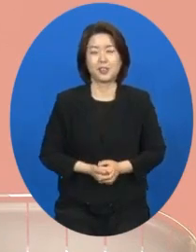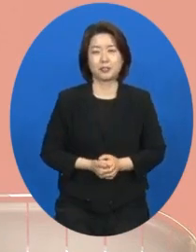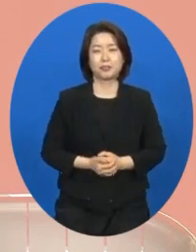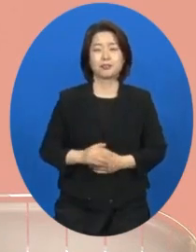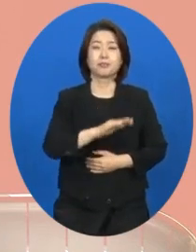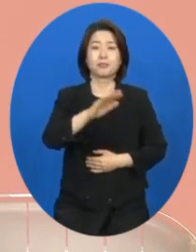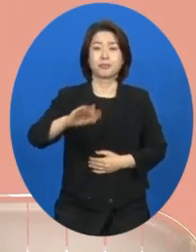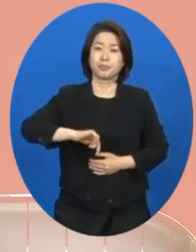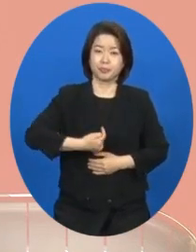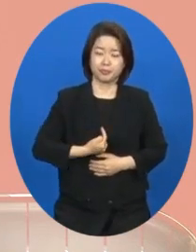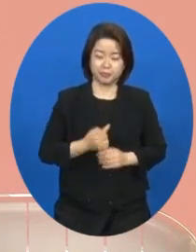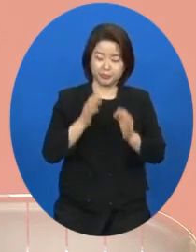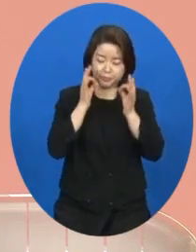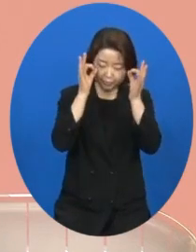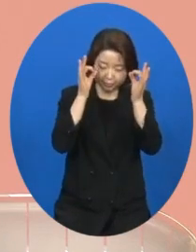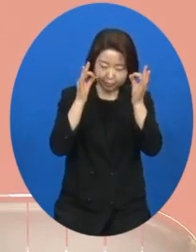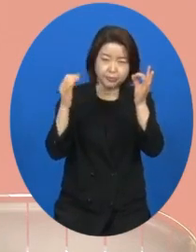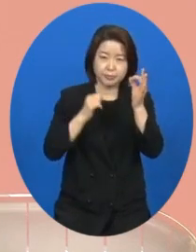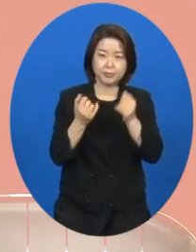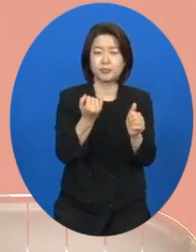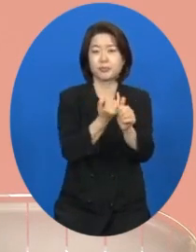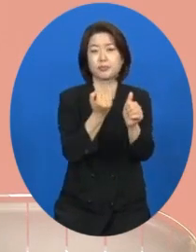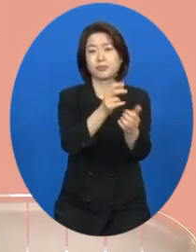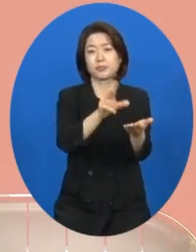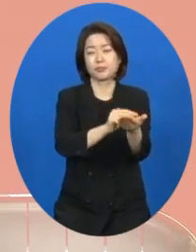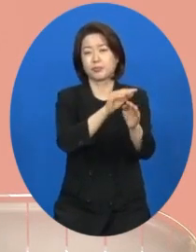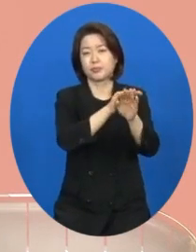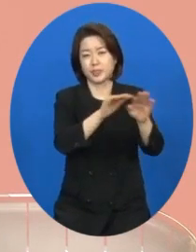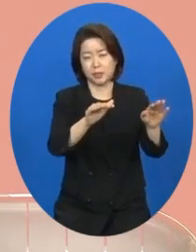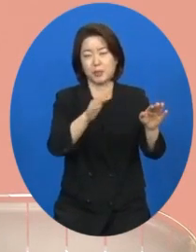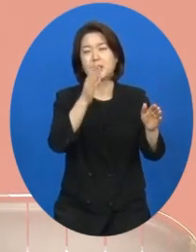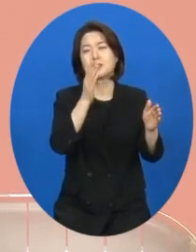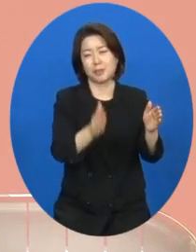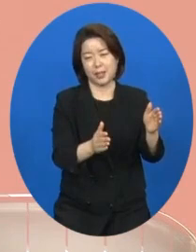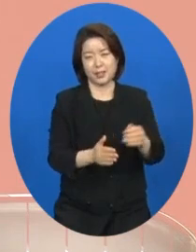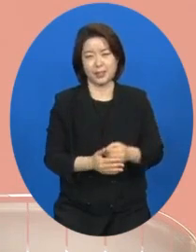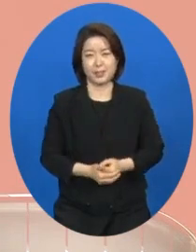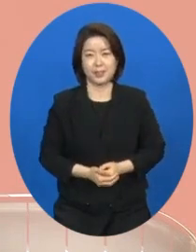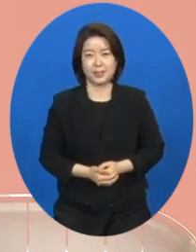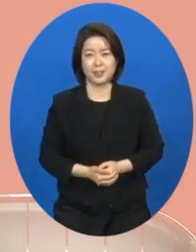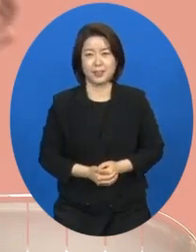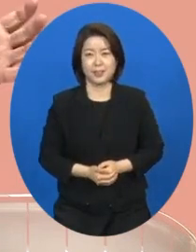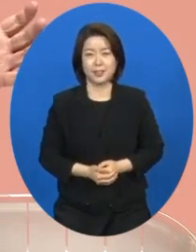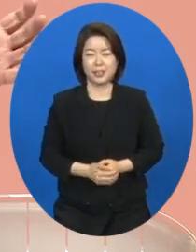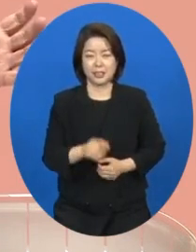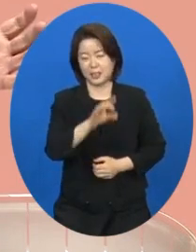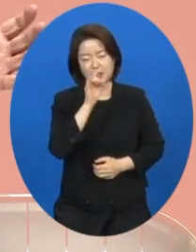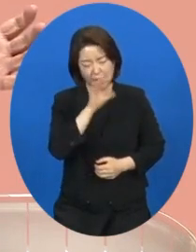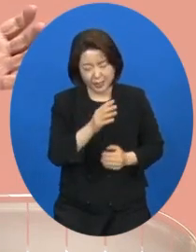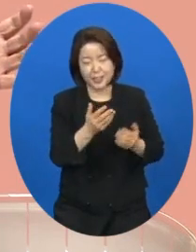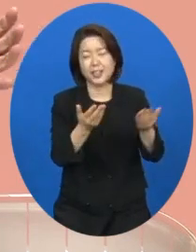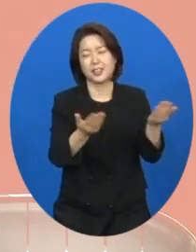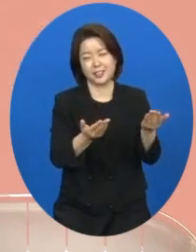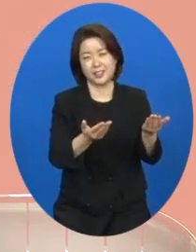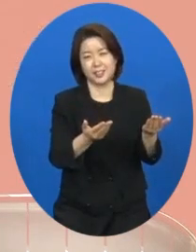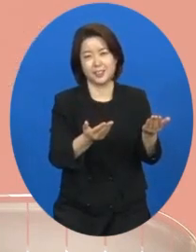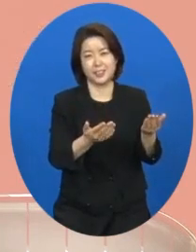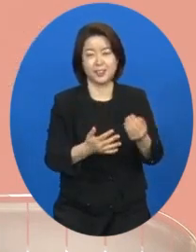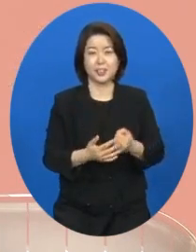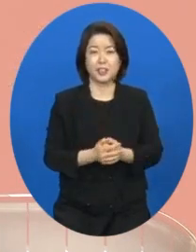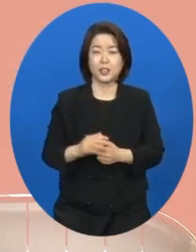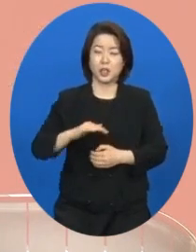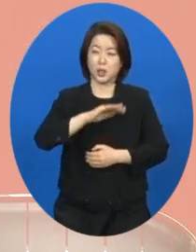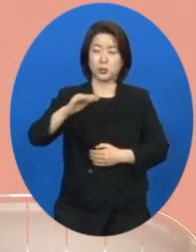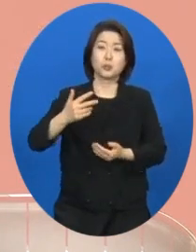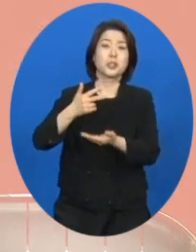우리 스스로의 노력으로 부부 문제를 해결하려고 하지 말라는 거예요. 되지도 않는 일이니까.